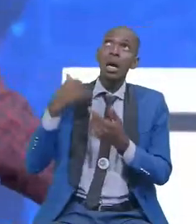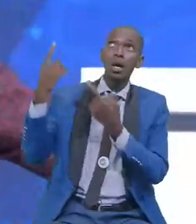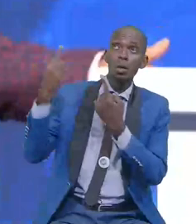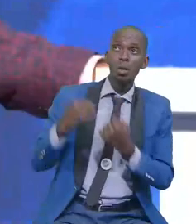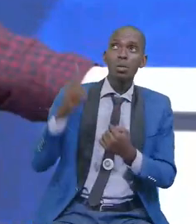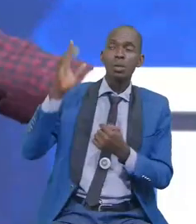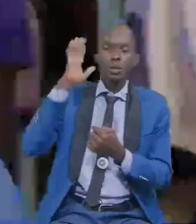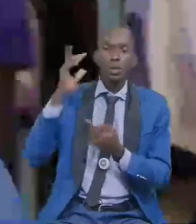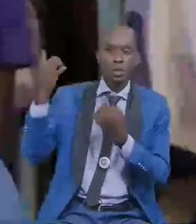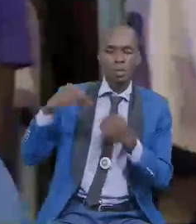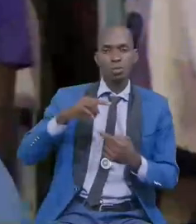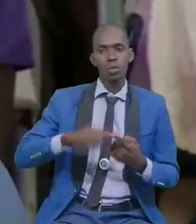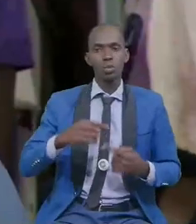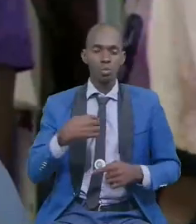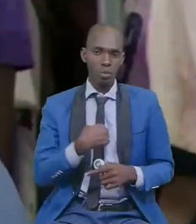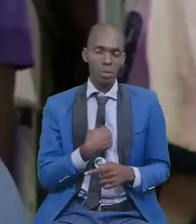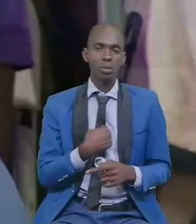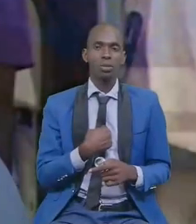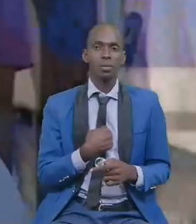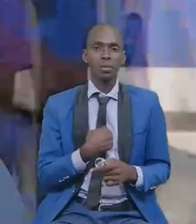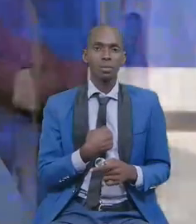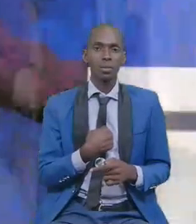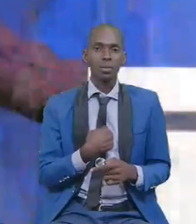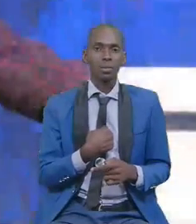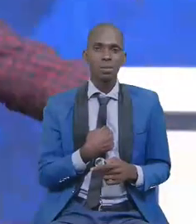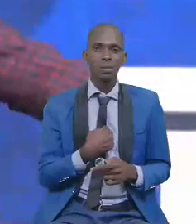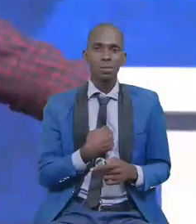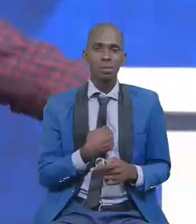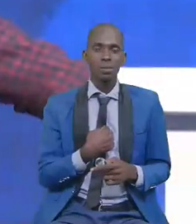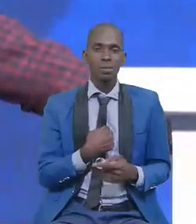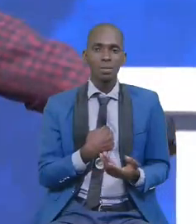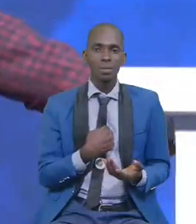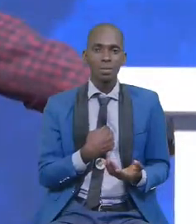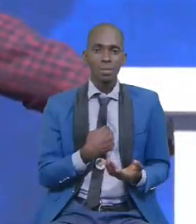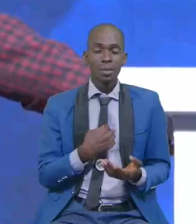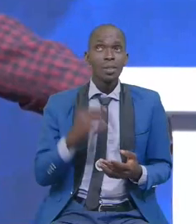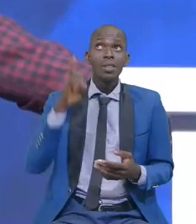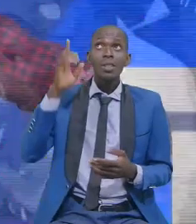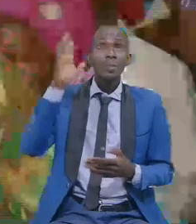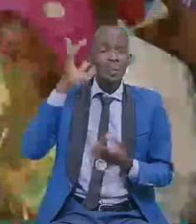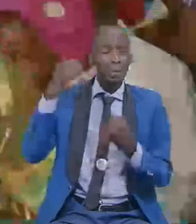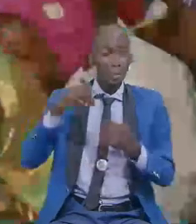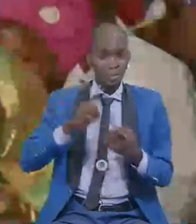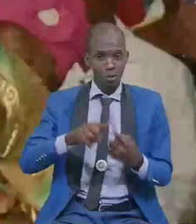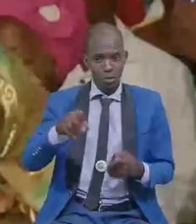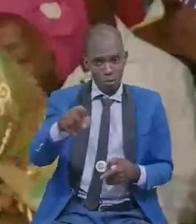Et nous pouvons donc attendre dans la prière pour dire, il est venu et il viendra à moi. Il viendra à toi.